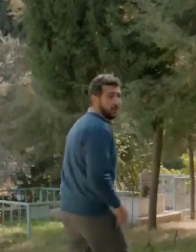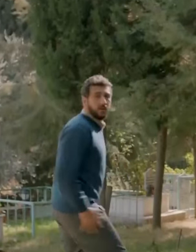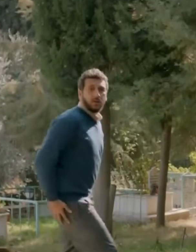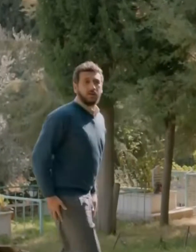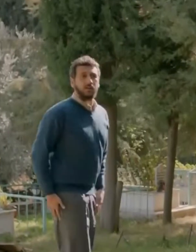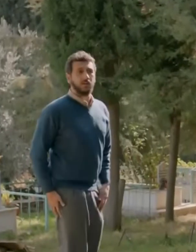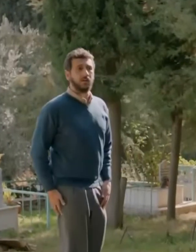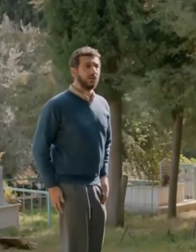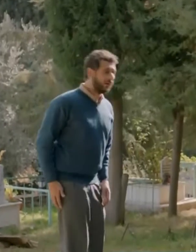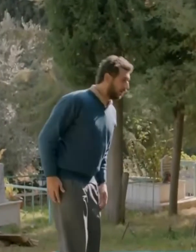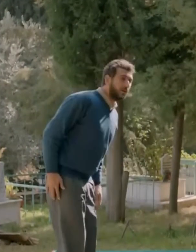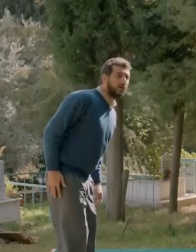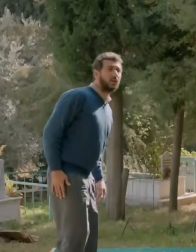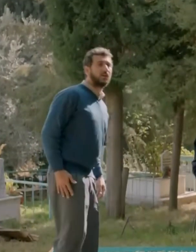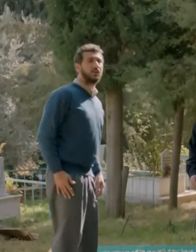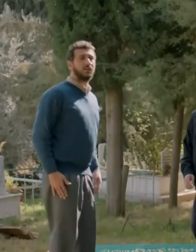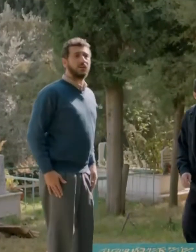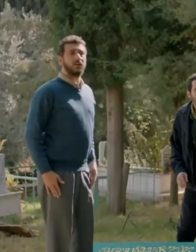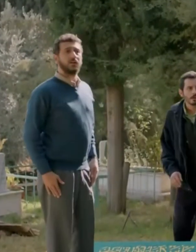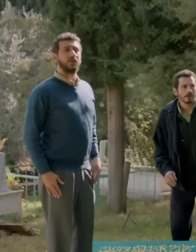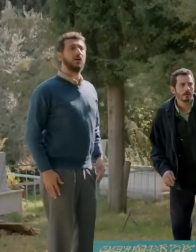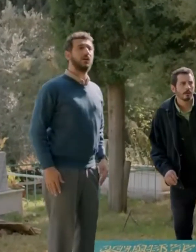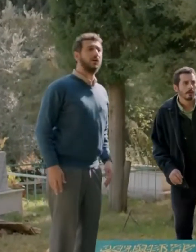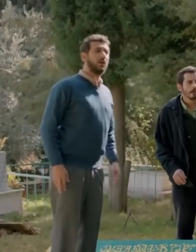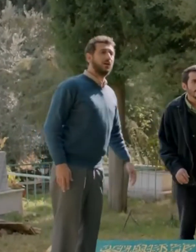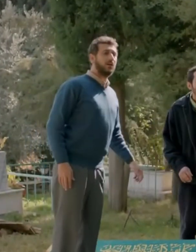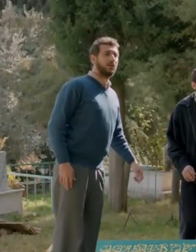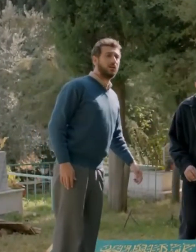Köylüler giderken Cemiller tabutun başına geçti.